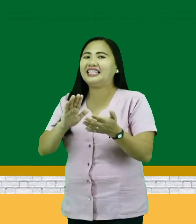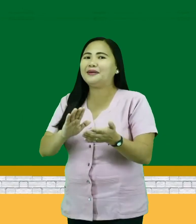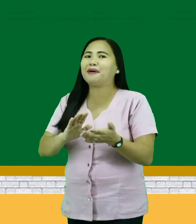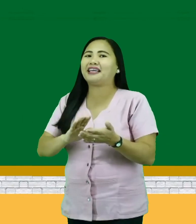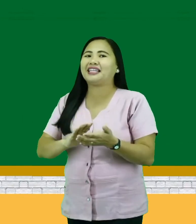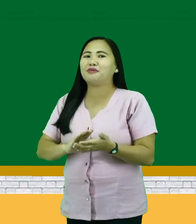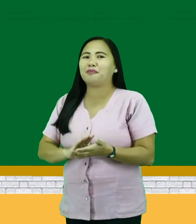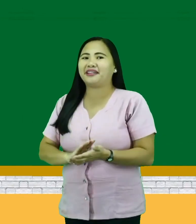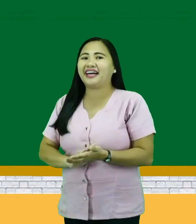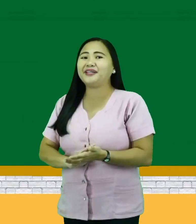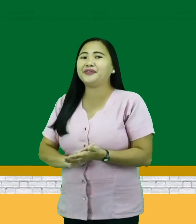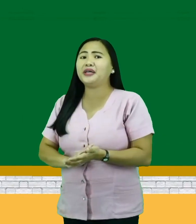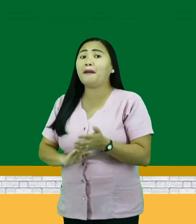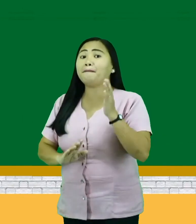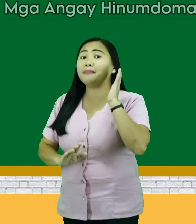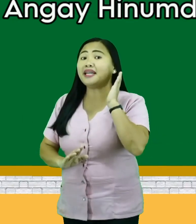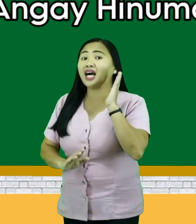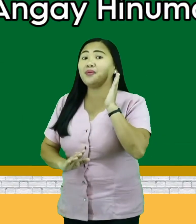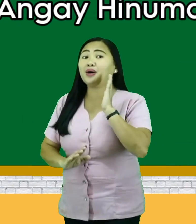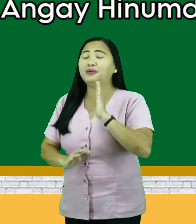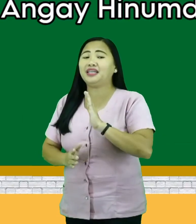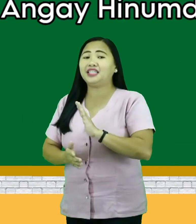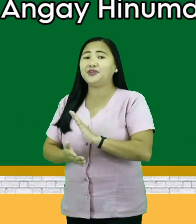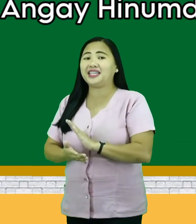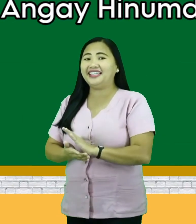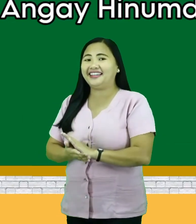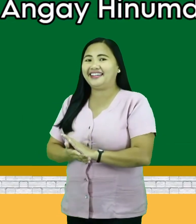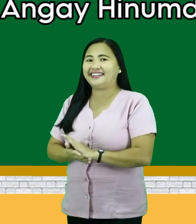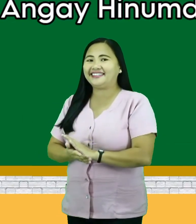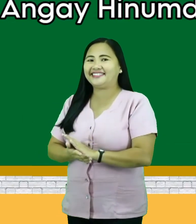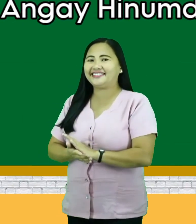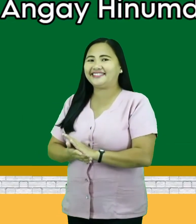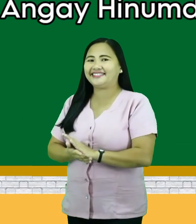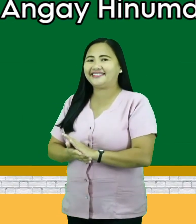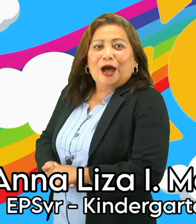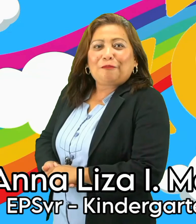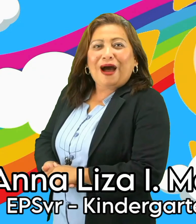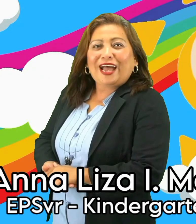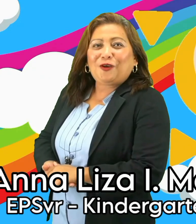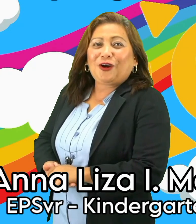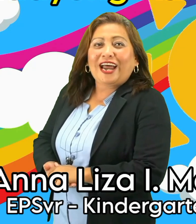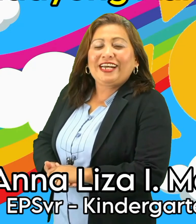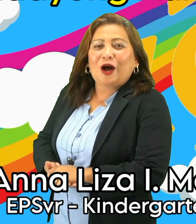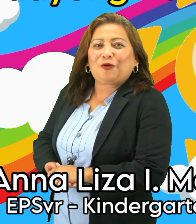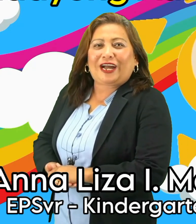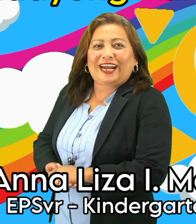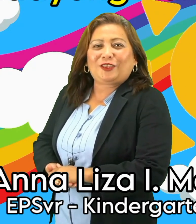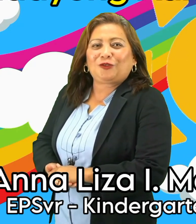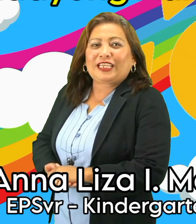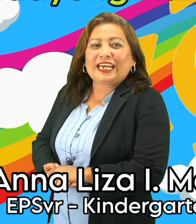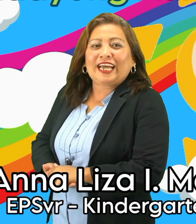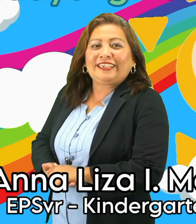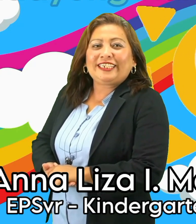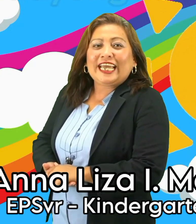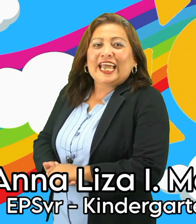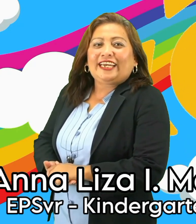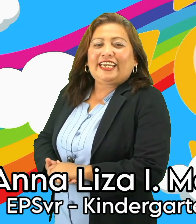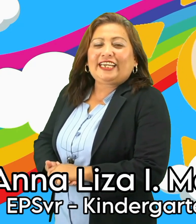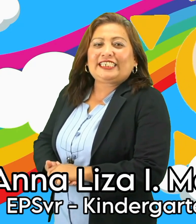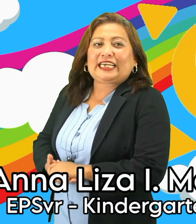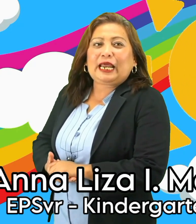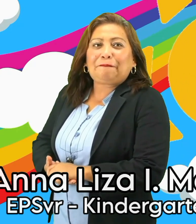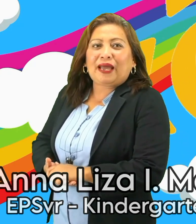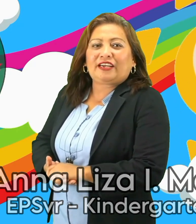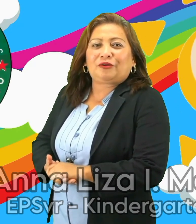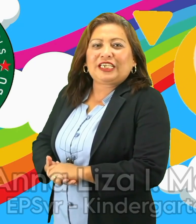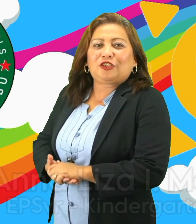Sa dili pa kita mo padayon, paminawa una ninyo kini. Maayong adlaw kanatong tanan, dinhi